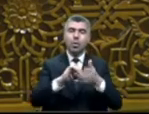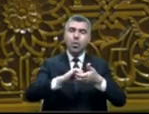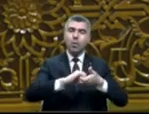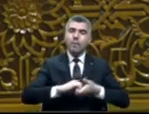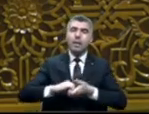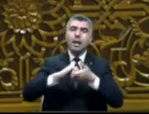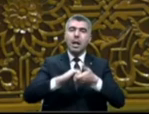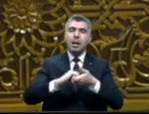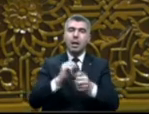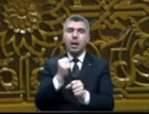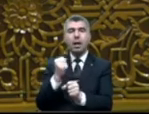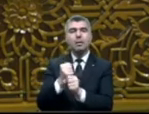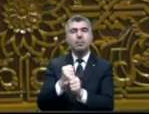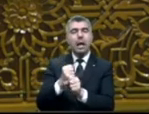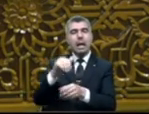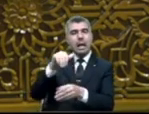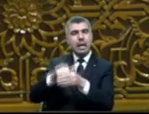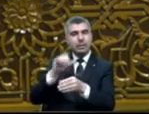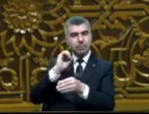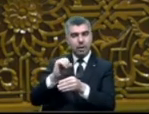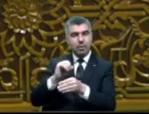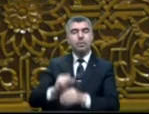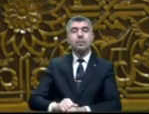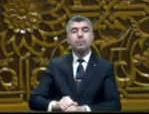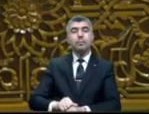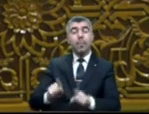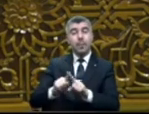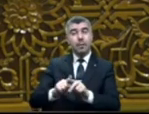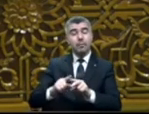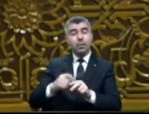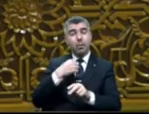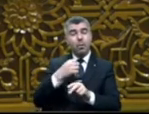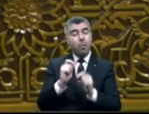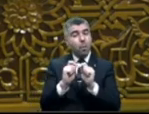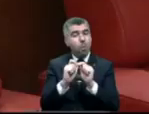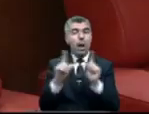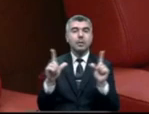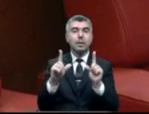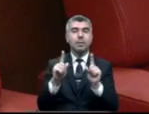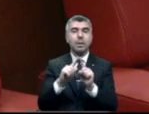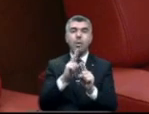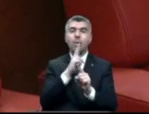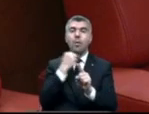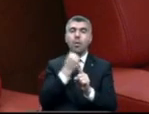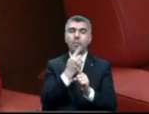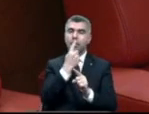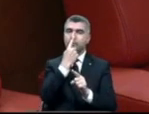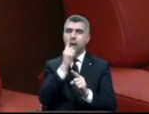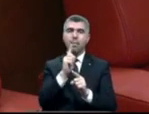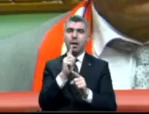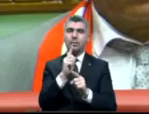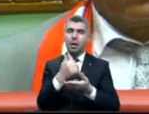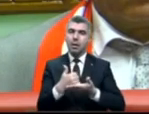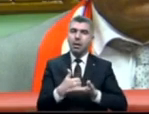الكونفدرالية الديمقراطية للشغل، أو على الأقل الإدلاء بتعليل لموقفكم الرافض لهذه المبادرة